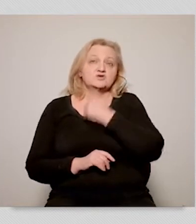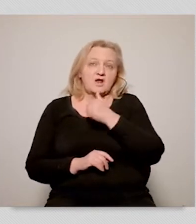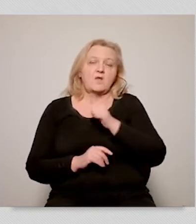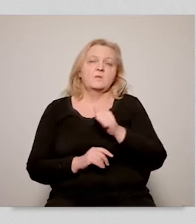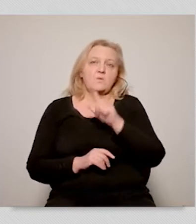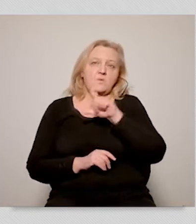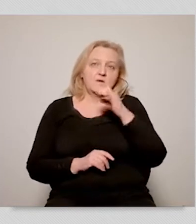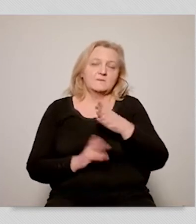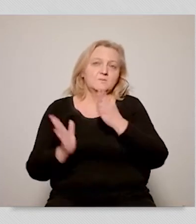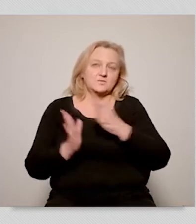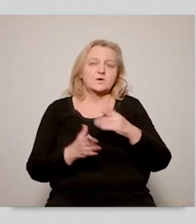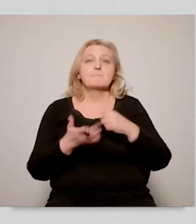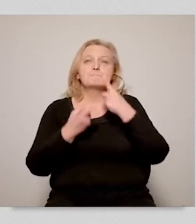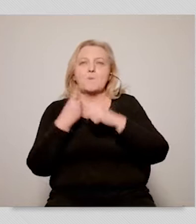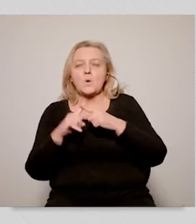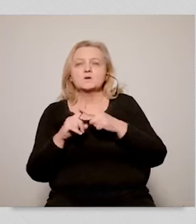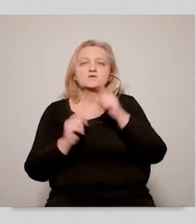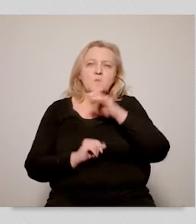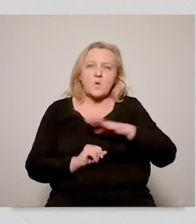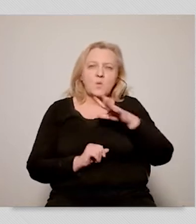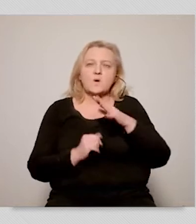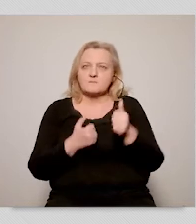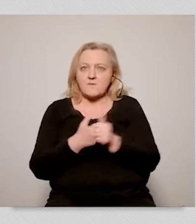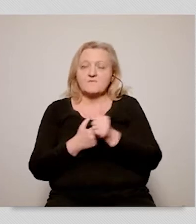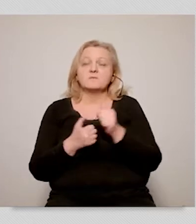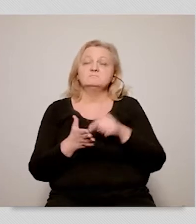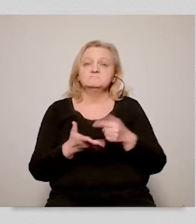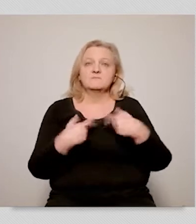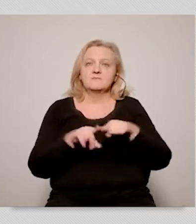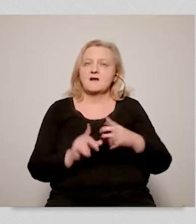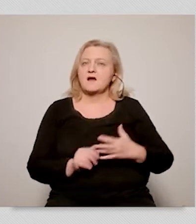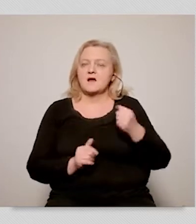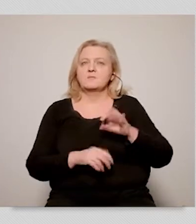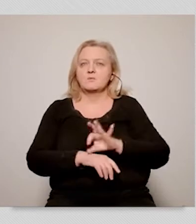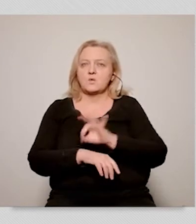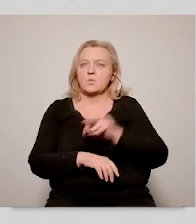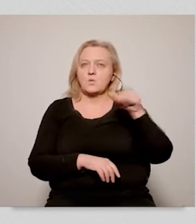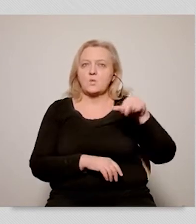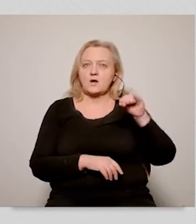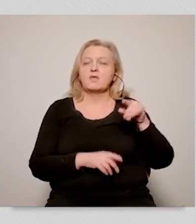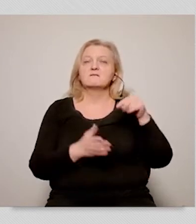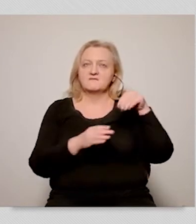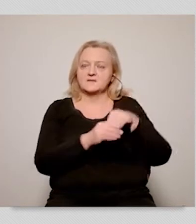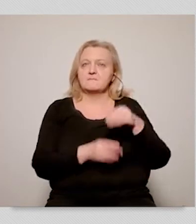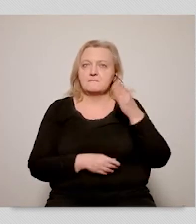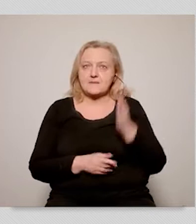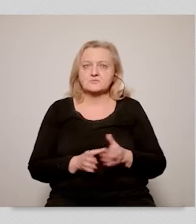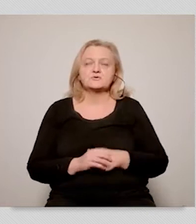konsekwencji politycznych i społecznych, które realizacja tego bardzo ambitnego projektu Unii Europejskiej będzie ze sobą pociągać.